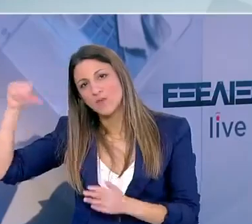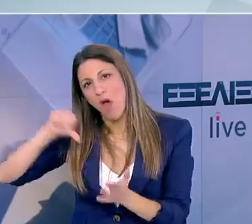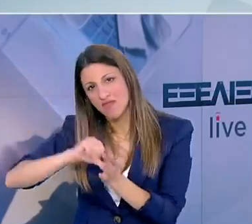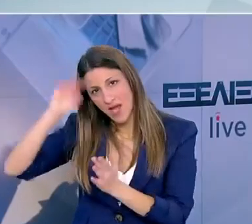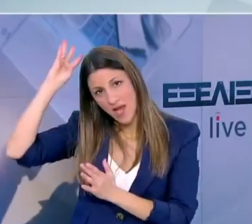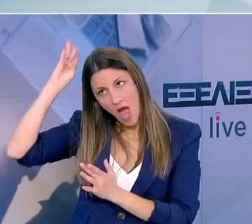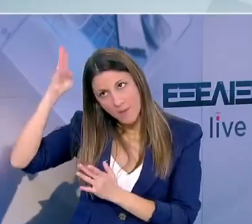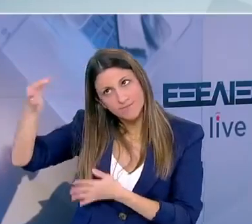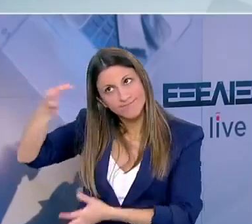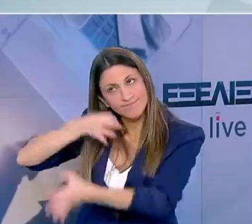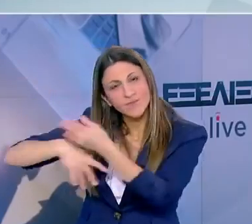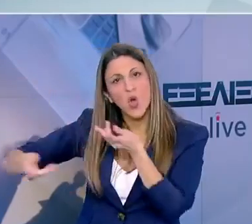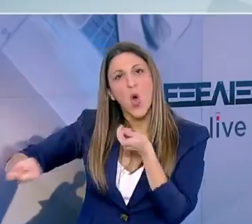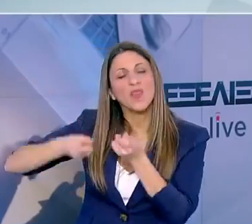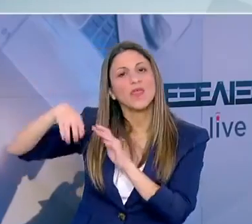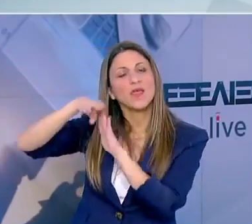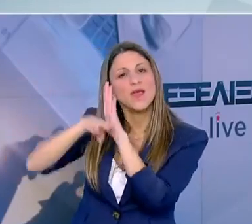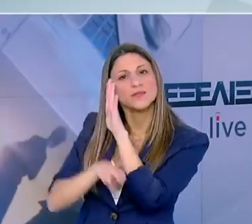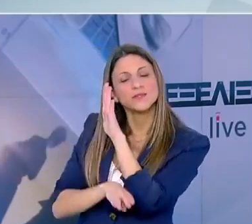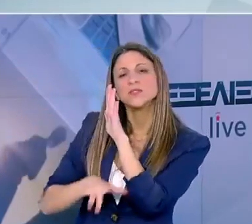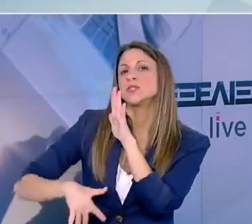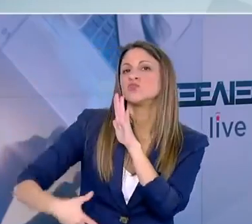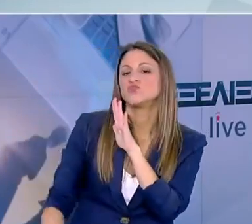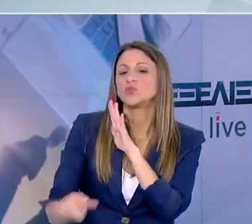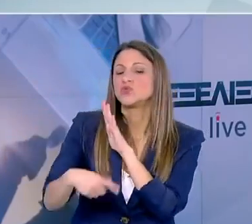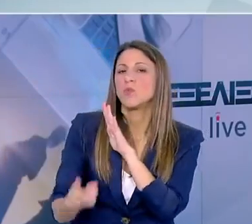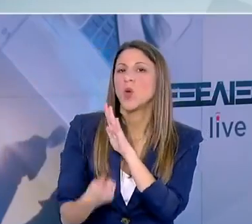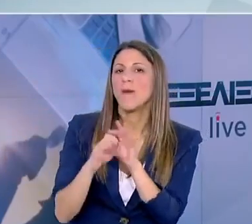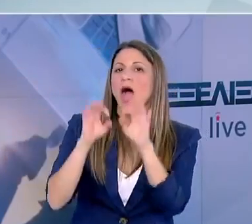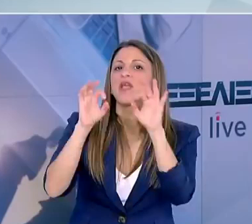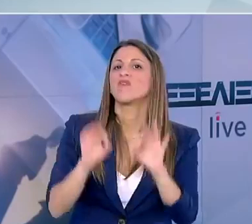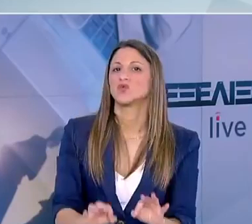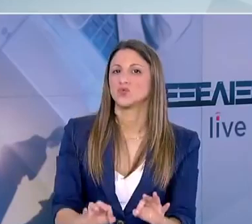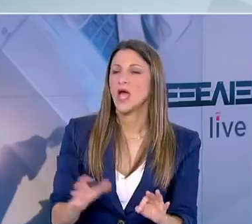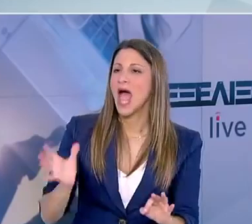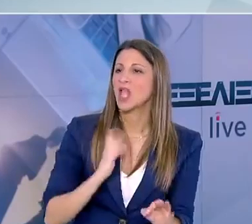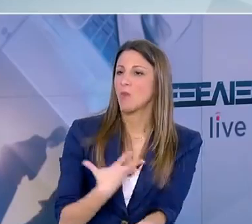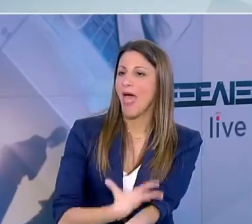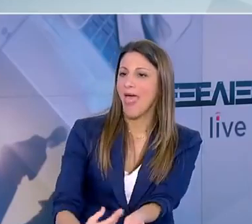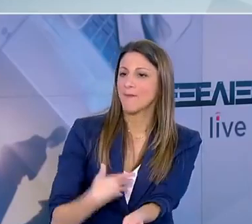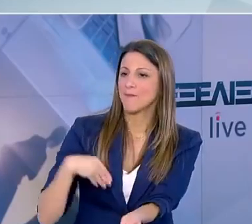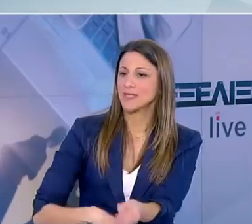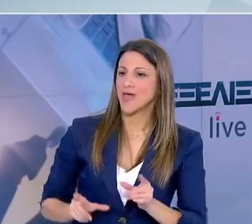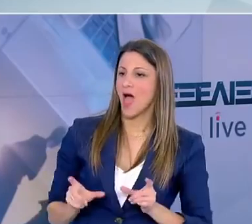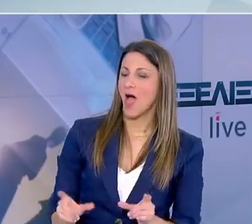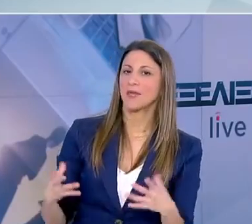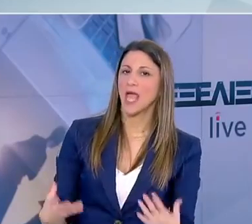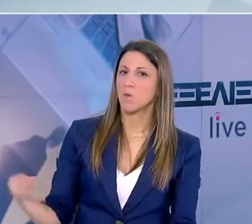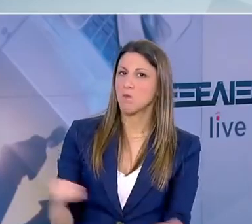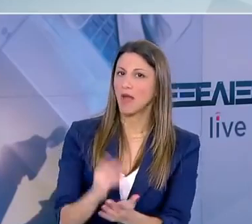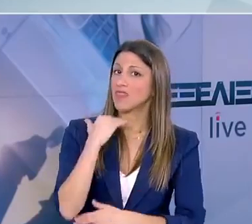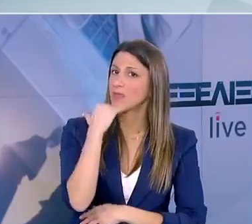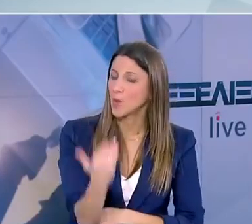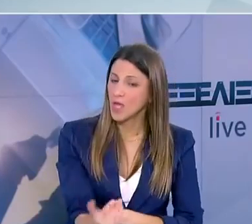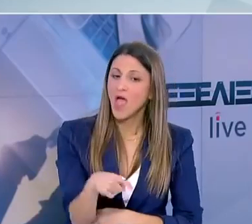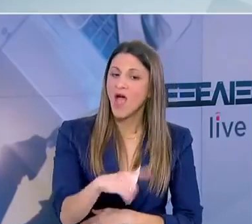δώσει τις ειδικές οδηγίες για το πώς μπορεί να χρησιμοποιηθεί ένα τέτοιο μέσο. Πάλι εδώ πρέπει να τονίσω ότι κανένα μέσο δεν είναι πανάκια σε